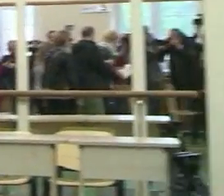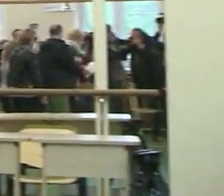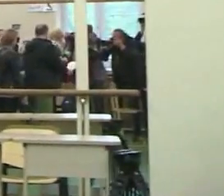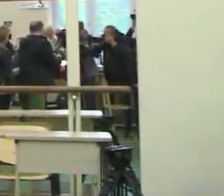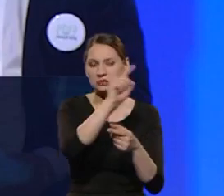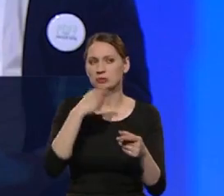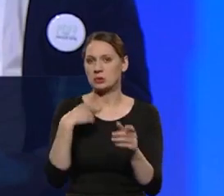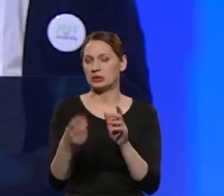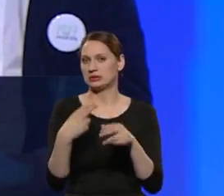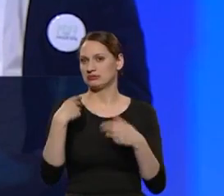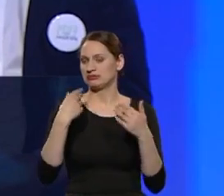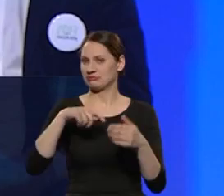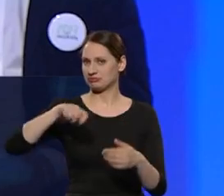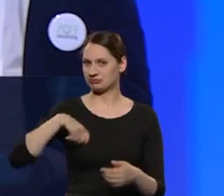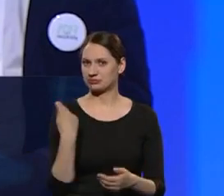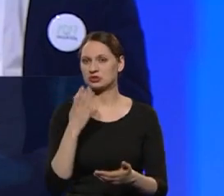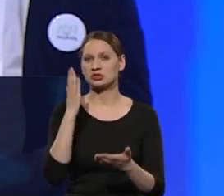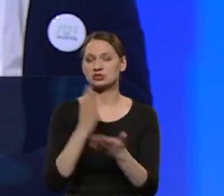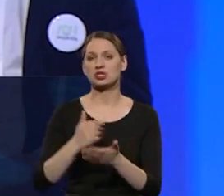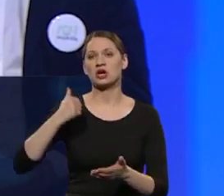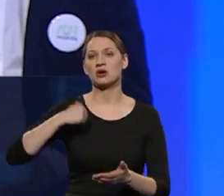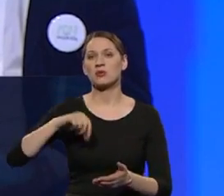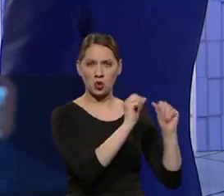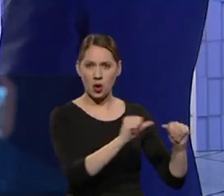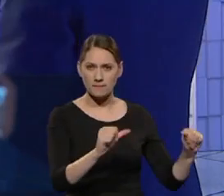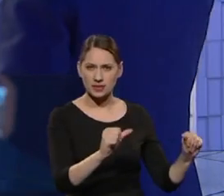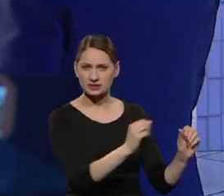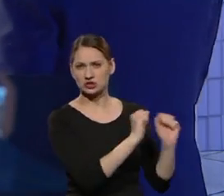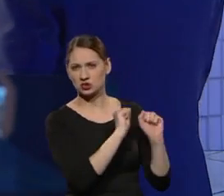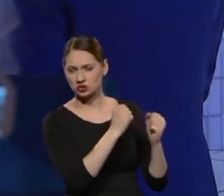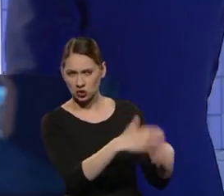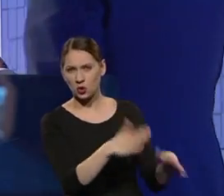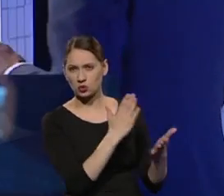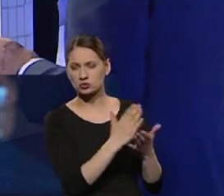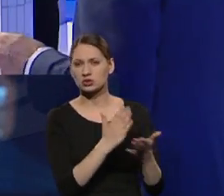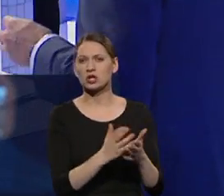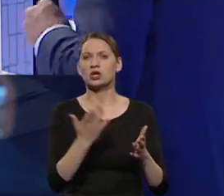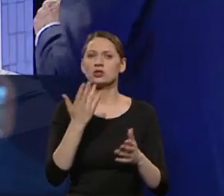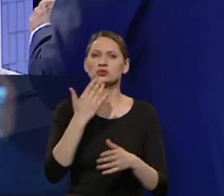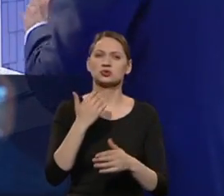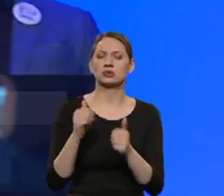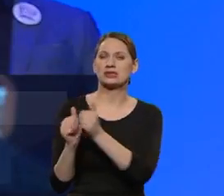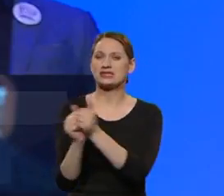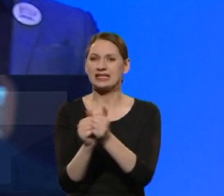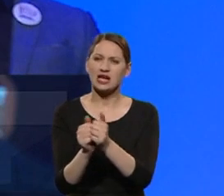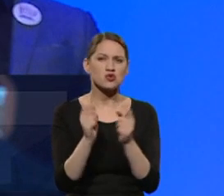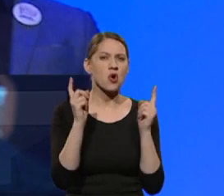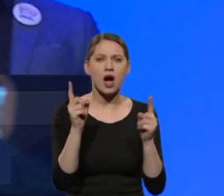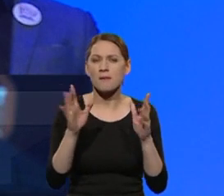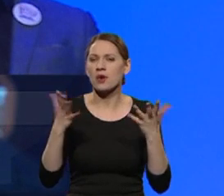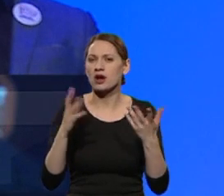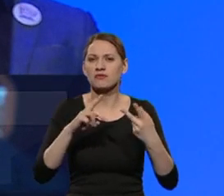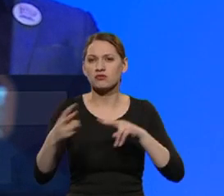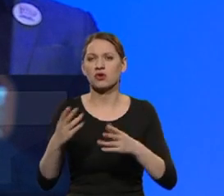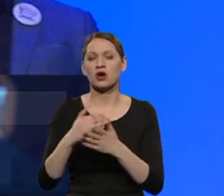poi il primo ministro in carica, Saulius Svernelis, populista. Governa a capo di una coalizione tra l'Unione dei Contadini